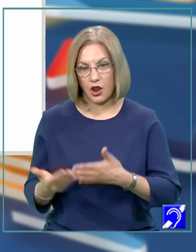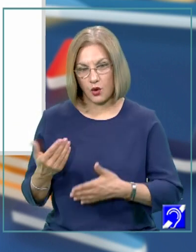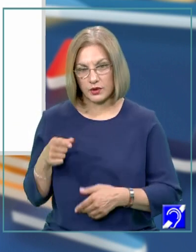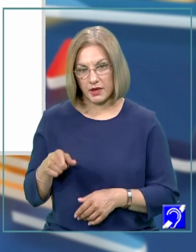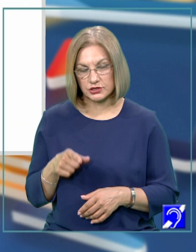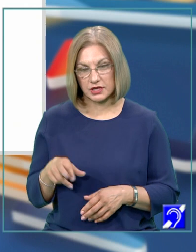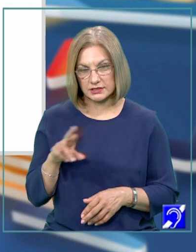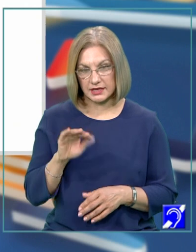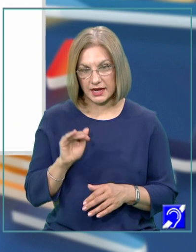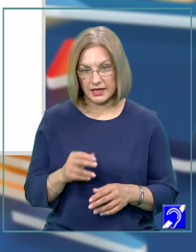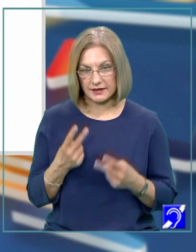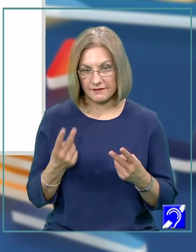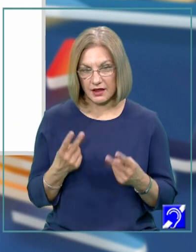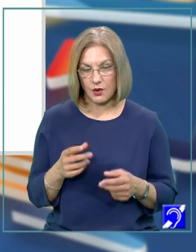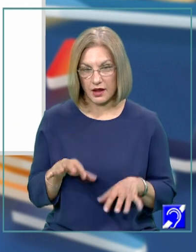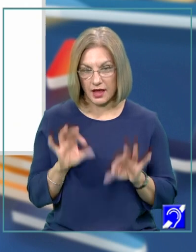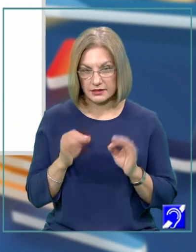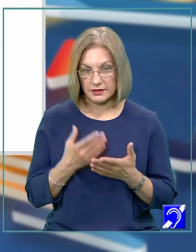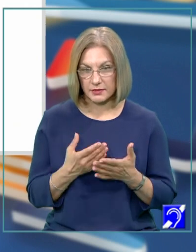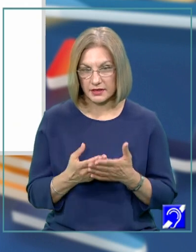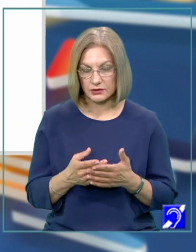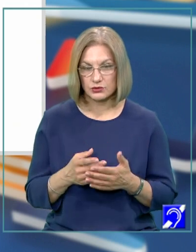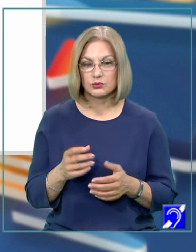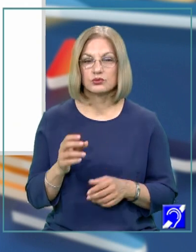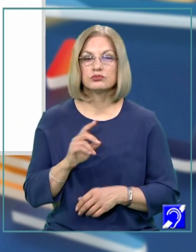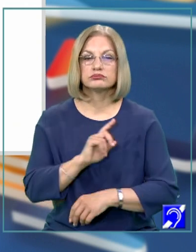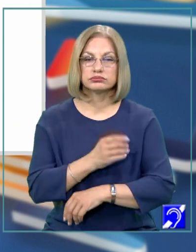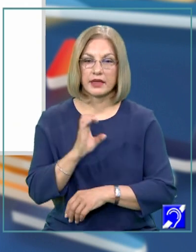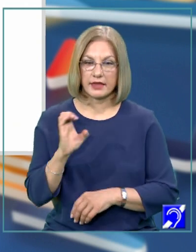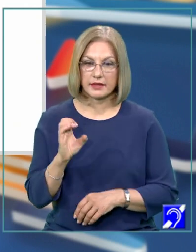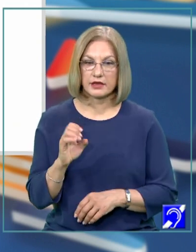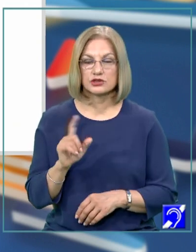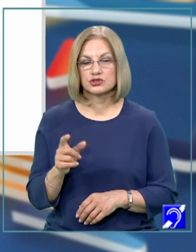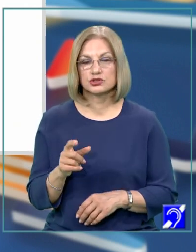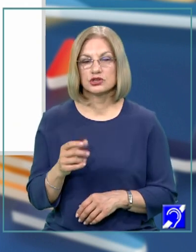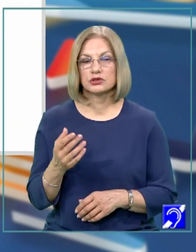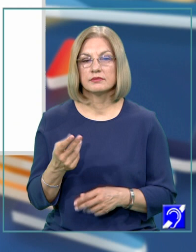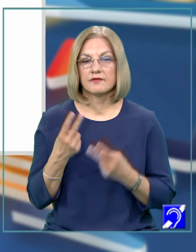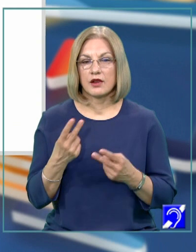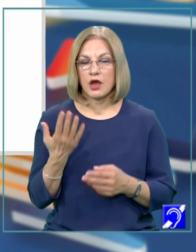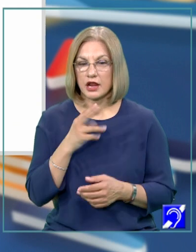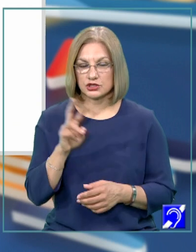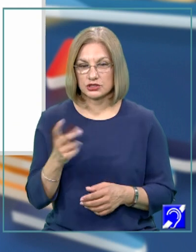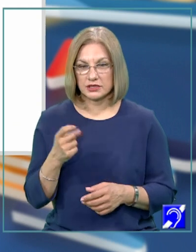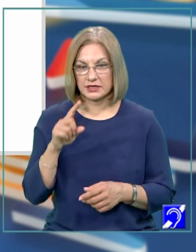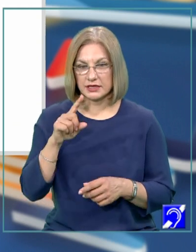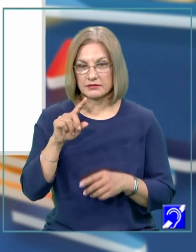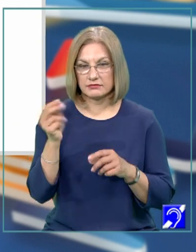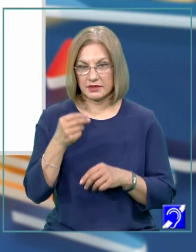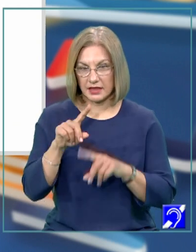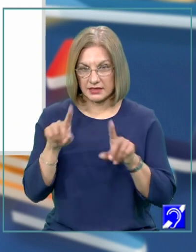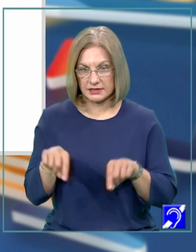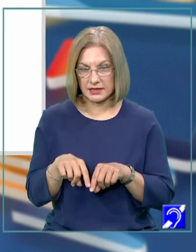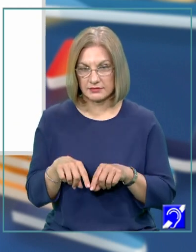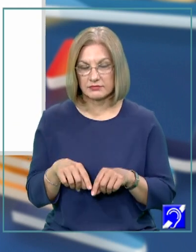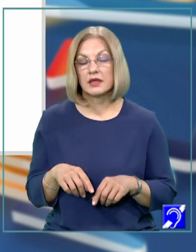această relație valoarea găsită pentru tensiunea electromotoare și valoarea citită din grafic pentru intensitatea curentului